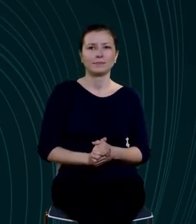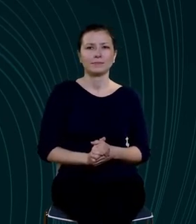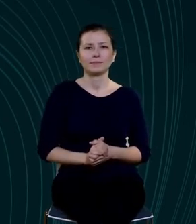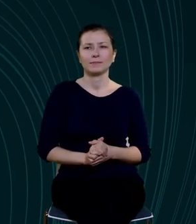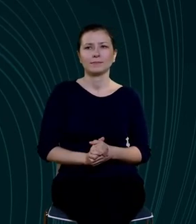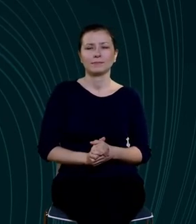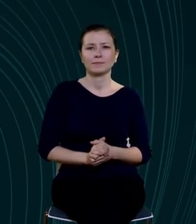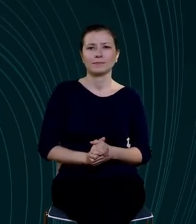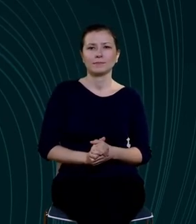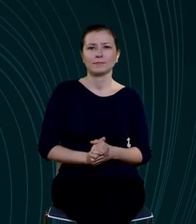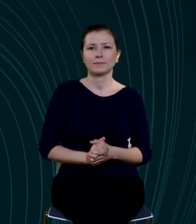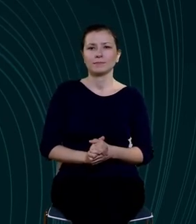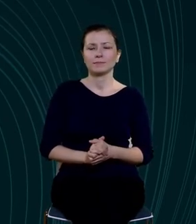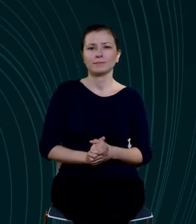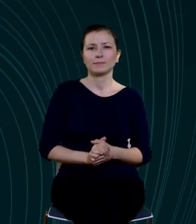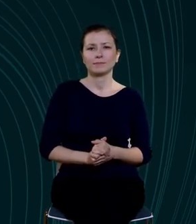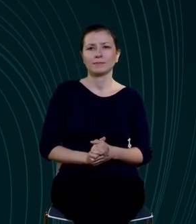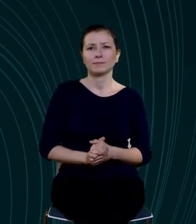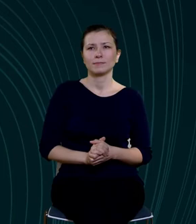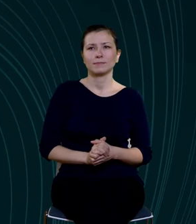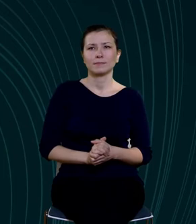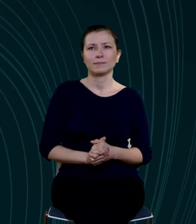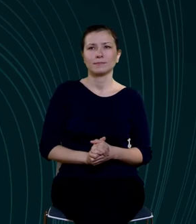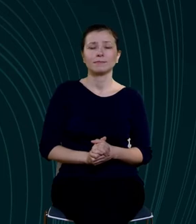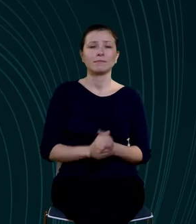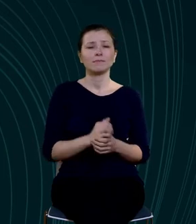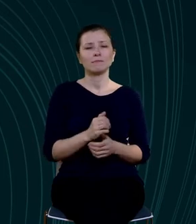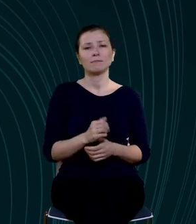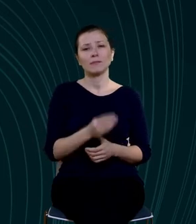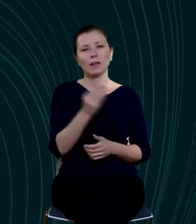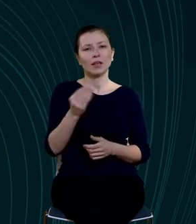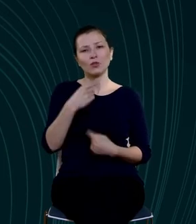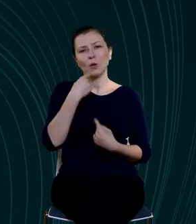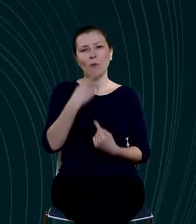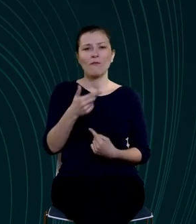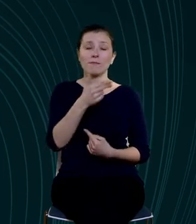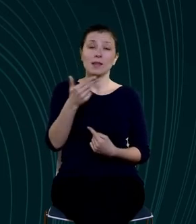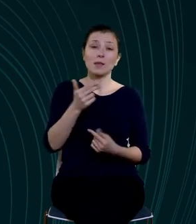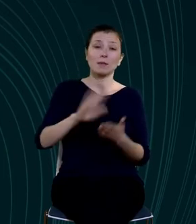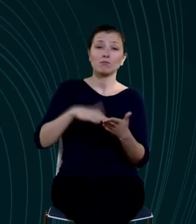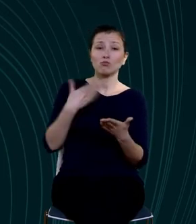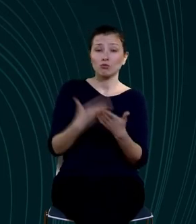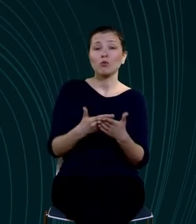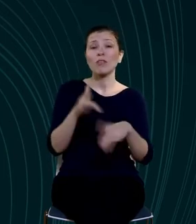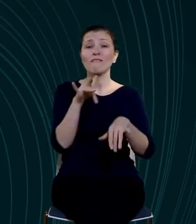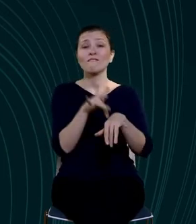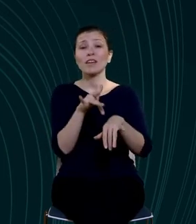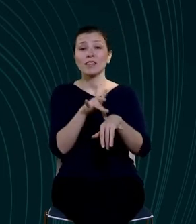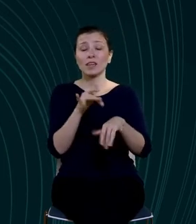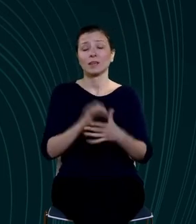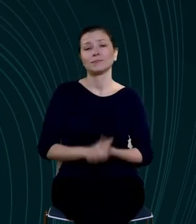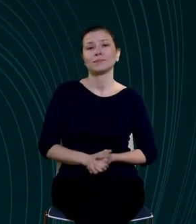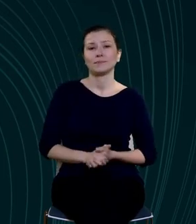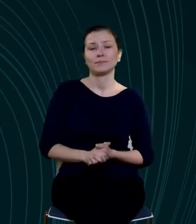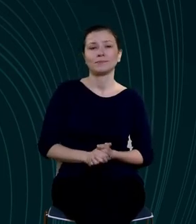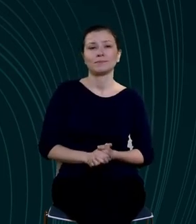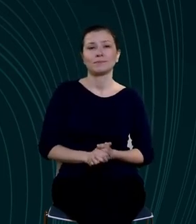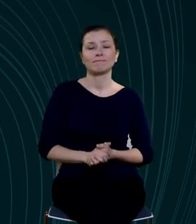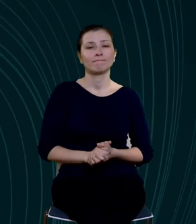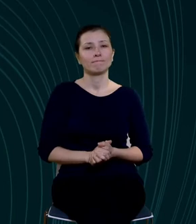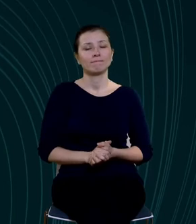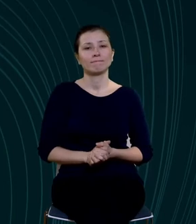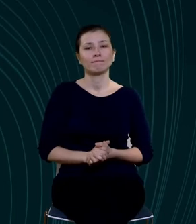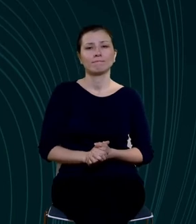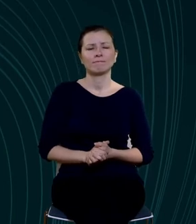stacja monitorująca. Kilka słów na temat przykładowych wyników. No to jest